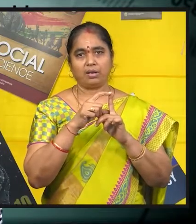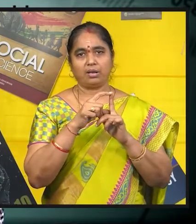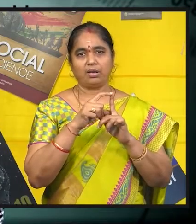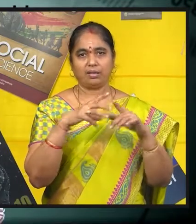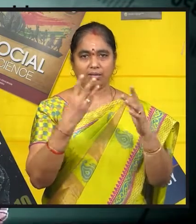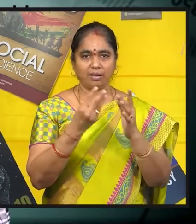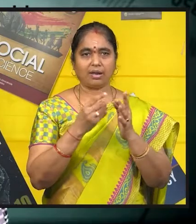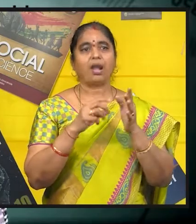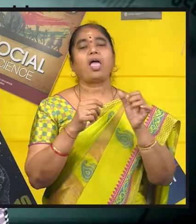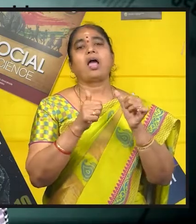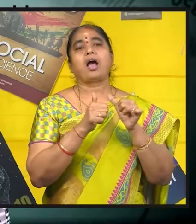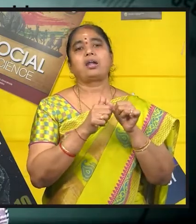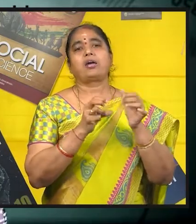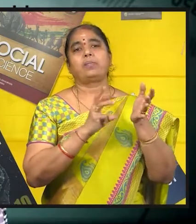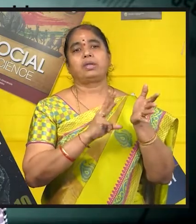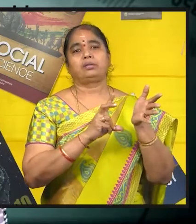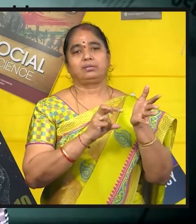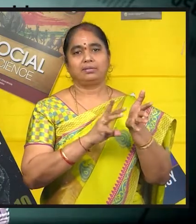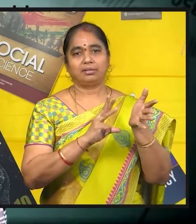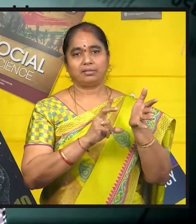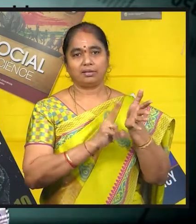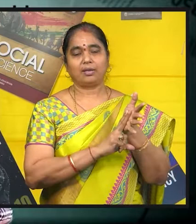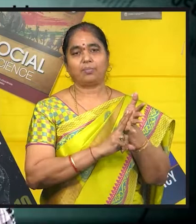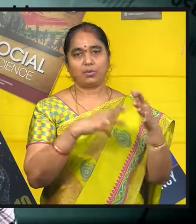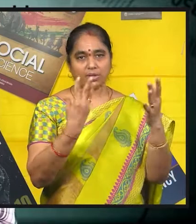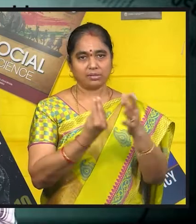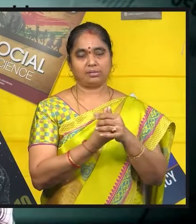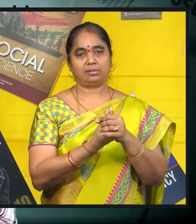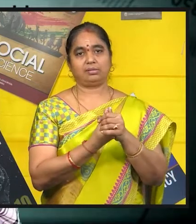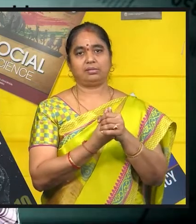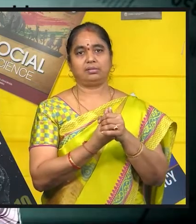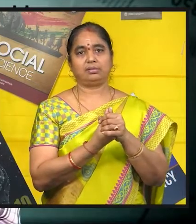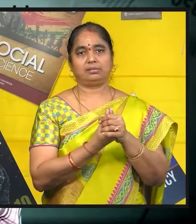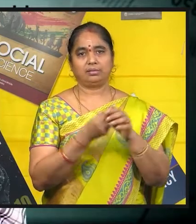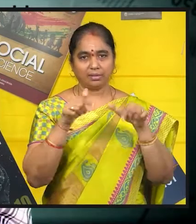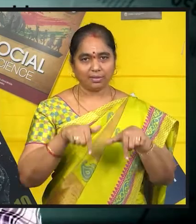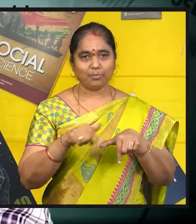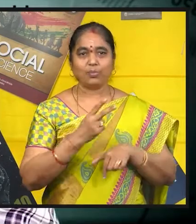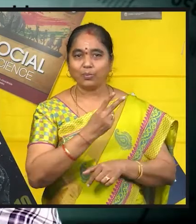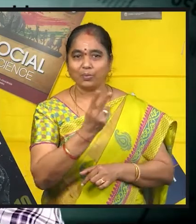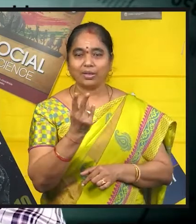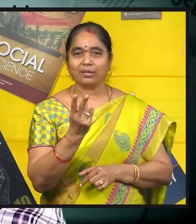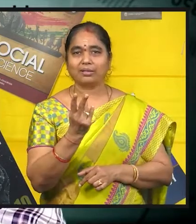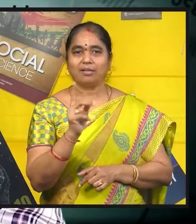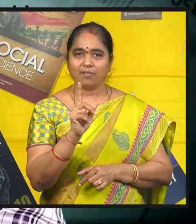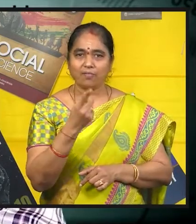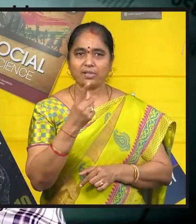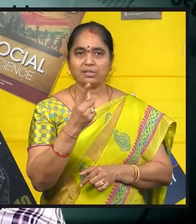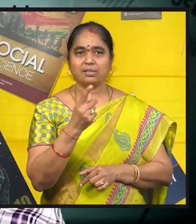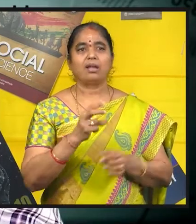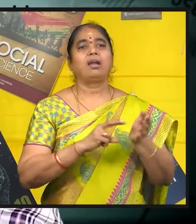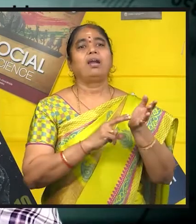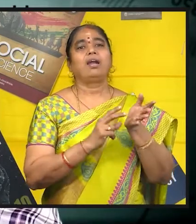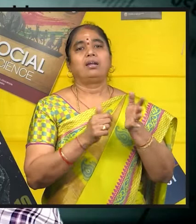அவற்றினுடைய அணு எண்களின் ஆவர்த்தன பண்பை சார்ந்தது. இப்போ உங்களுக்கு முதலாவது அணு